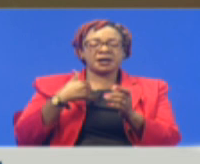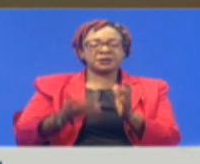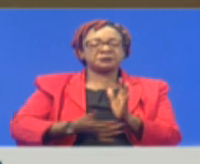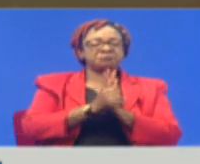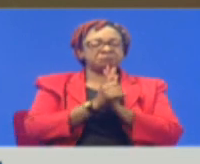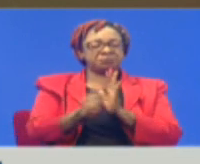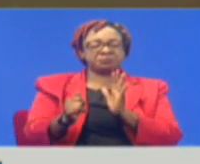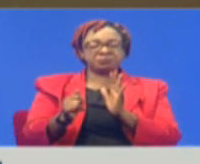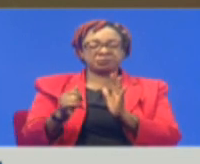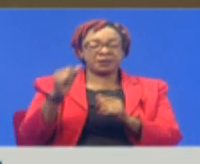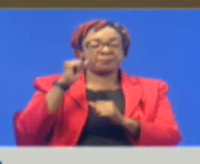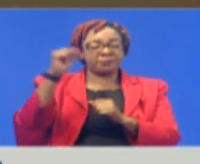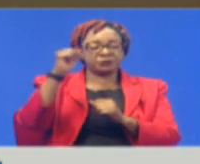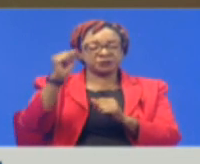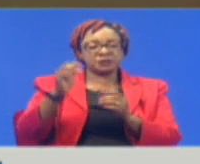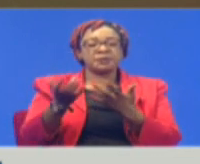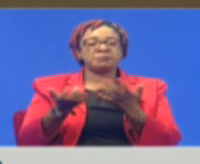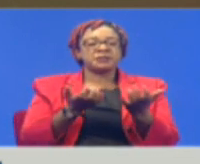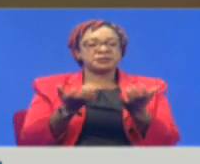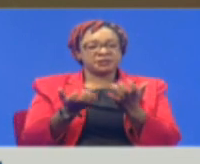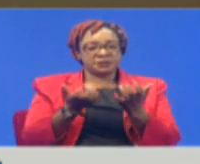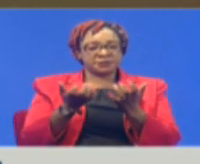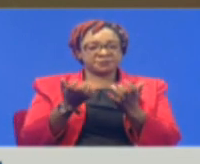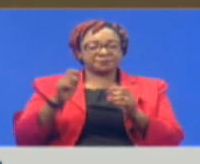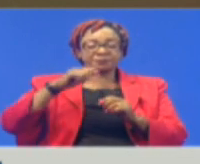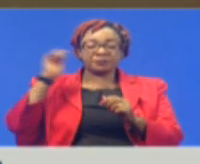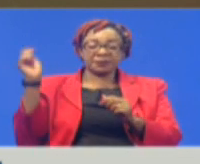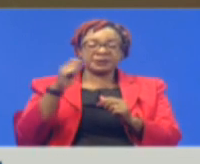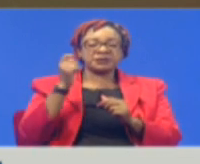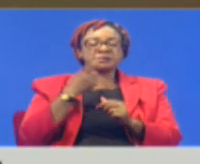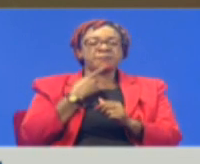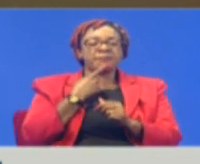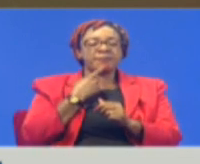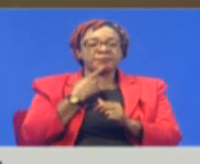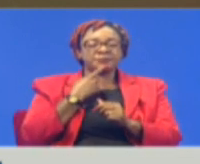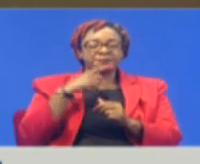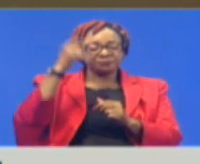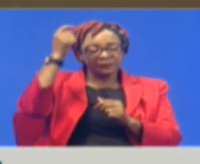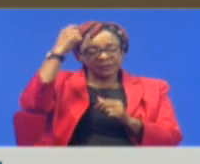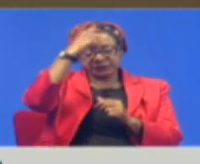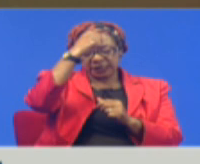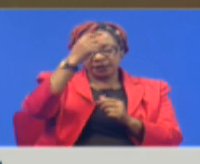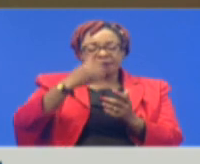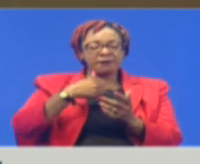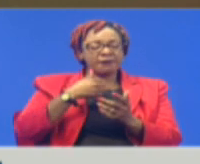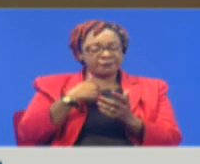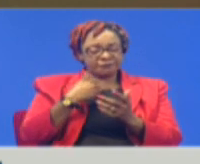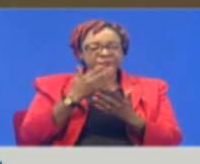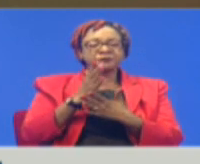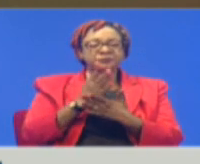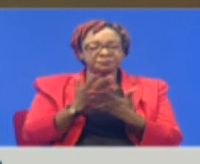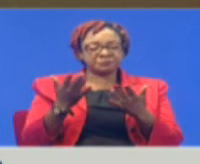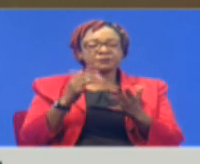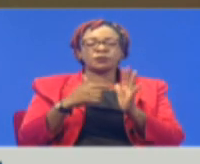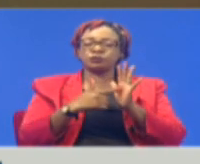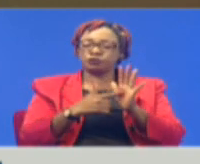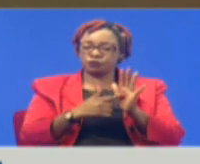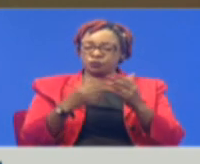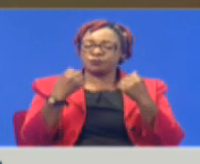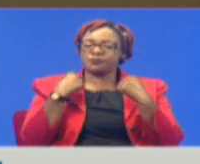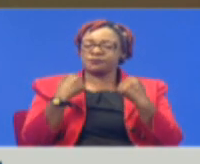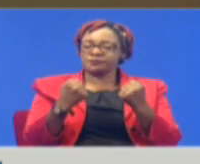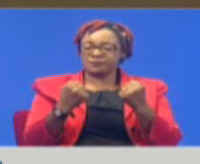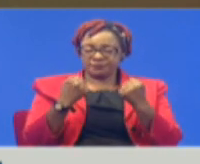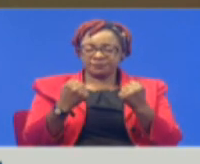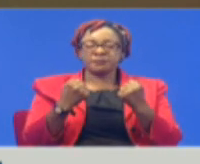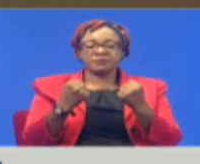siasa na biashara. Rais anasema kuwa Nyachae ameacha kumbukumbu inayoashiria bidii ni nguzo muhimu